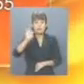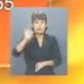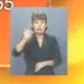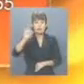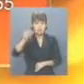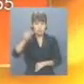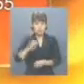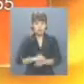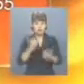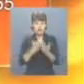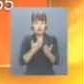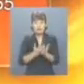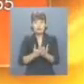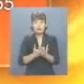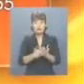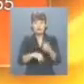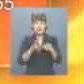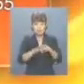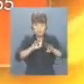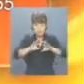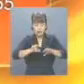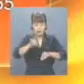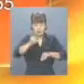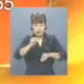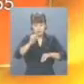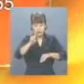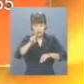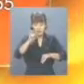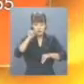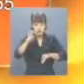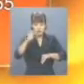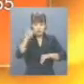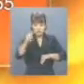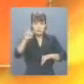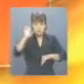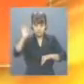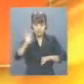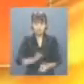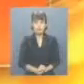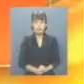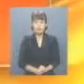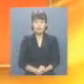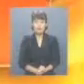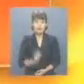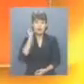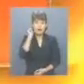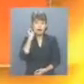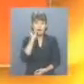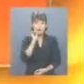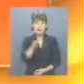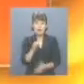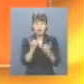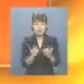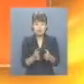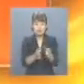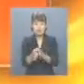มาเมื่อเทียบกับดอลลาร์หลุด31 บาทนะคะอยู่ที่31.19 บาทค่ะมีข่าวออกมาว่า Moody's นั้นมีการชี้แจงว่าแน